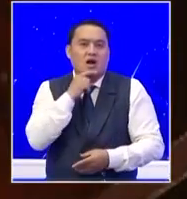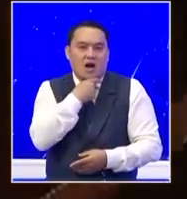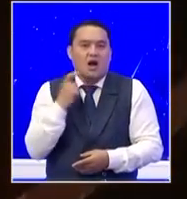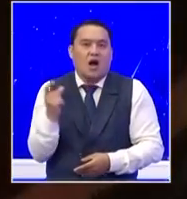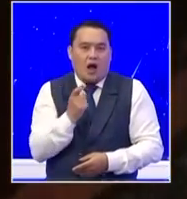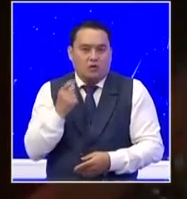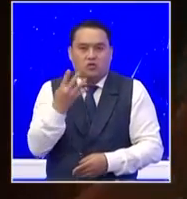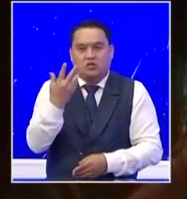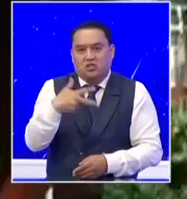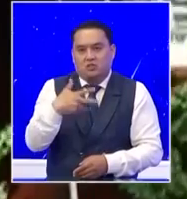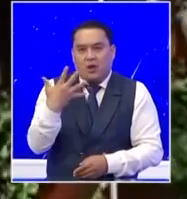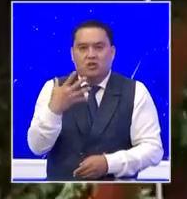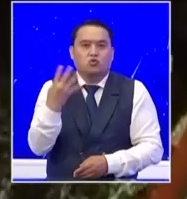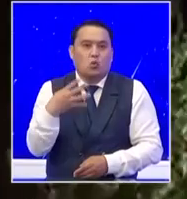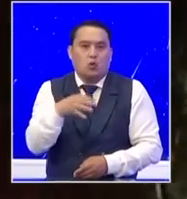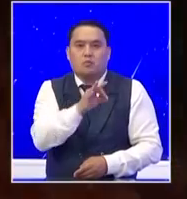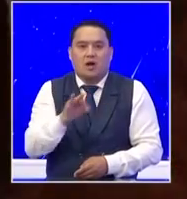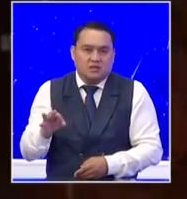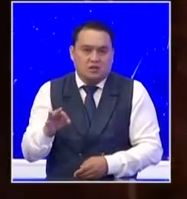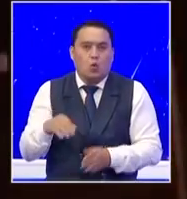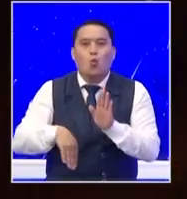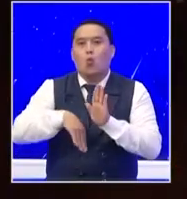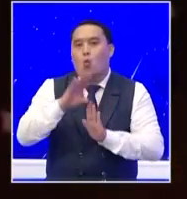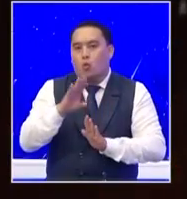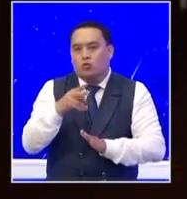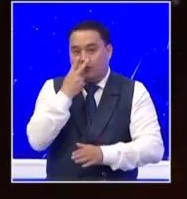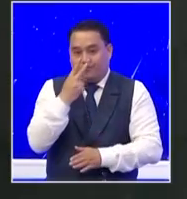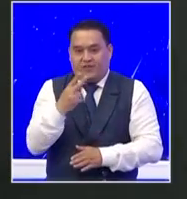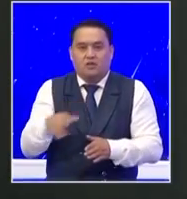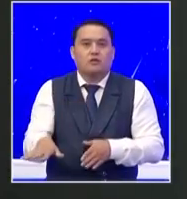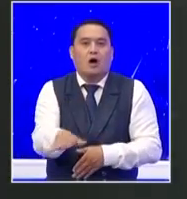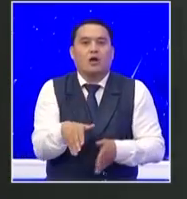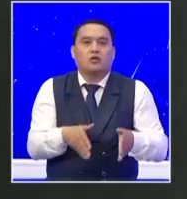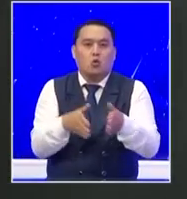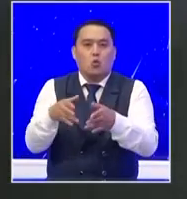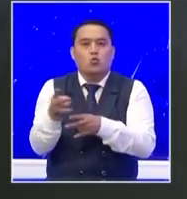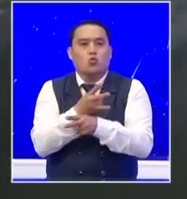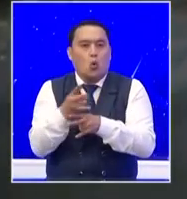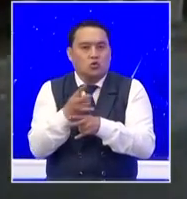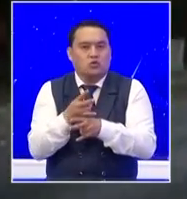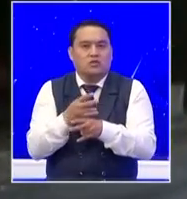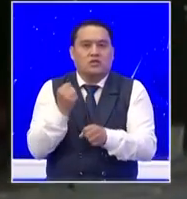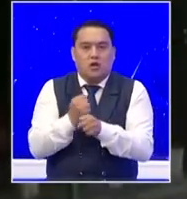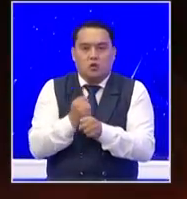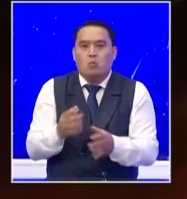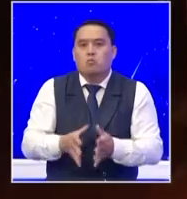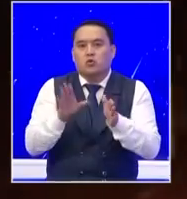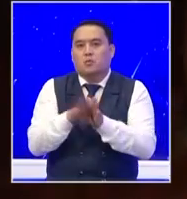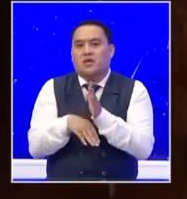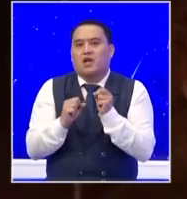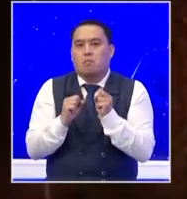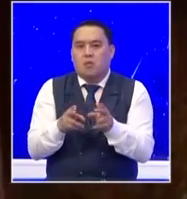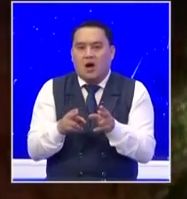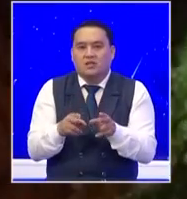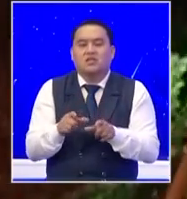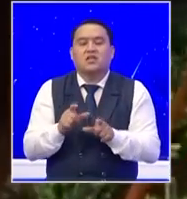составляет 35-40%. Также они создают улучшенную видимость на дорогах, особенно в ночное время, и делают дороги более безопасными как